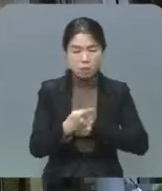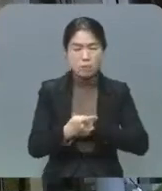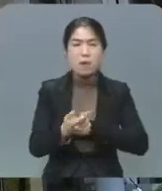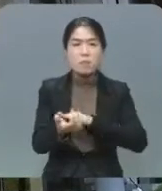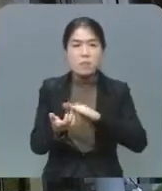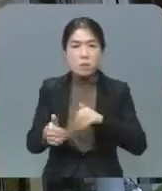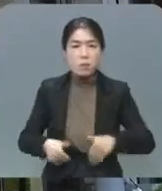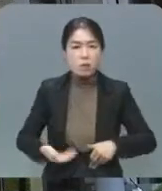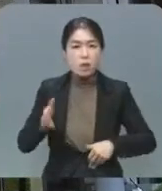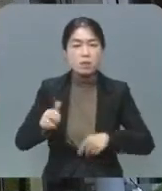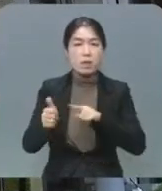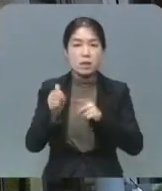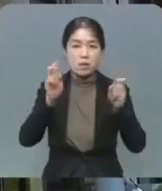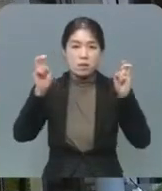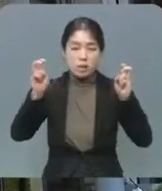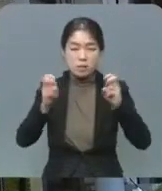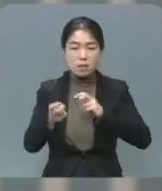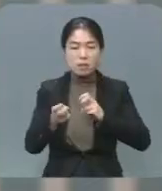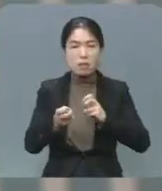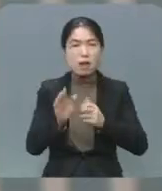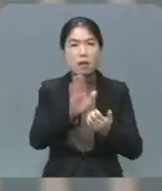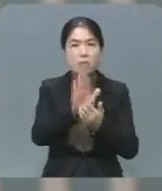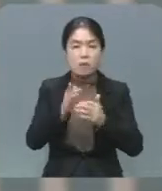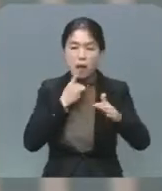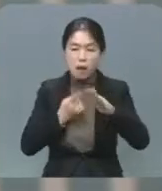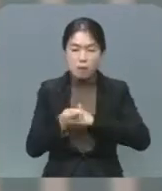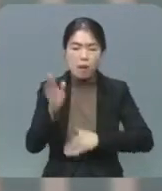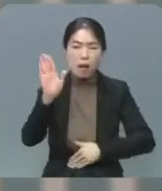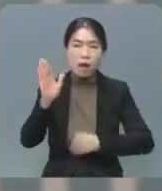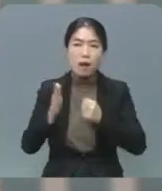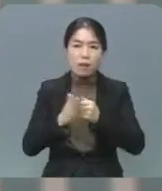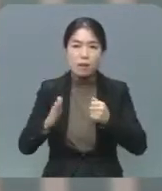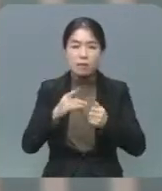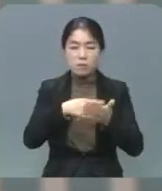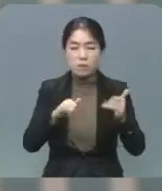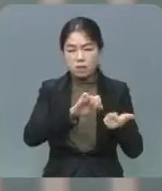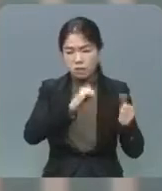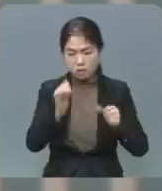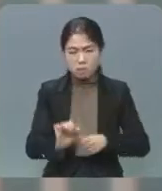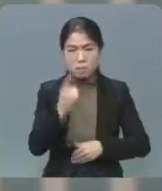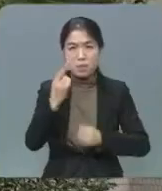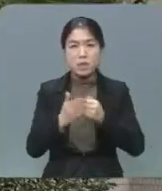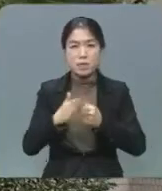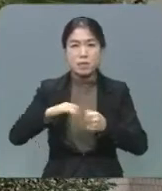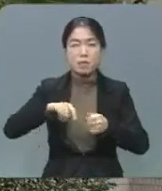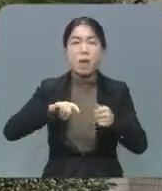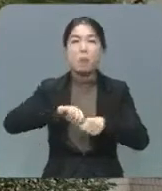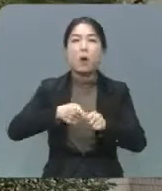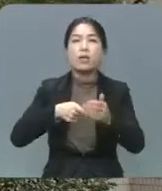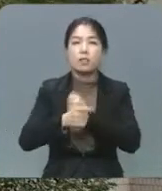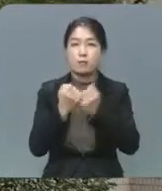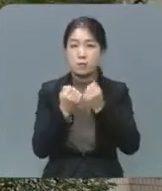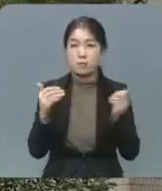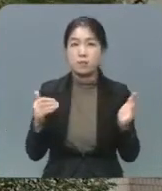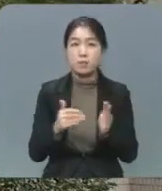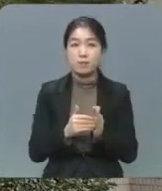하지만 a 씨와 업체측의 예방 조치를 이행하지 않아 피해자의 사망 을 불러왔다 면서 양형 이유를 설명했습니다